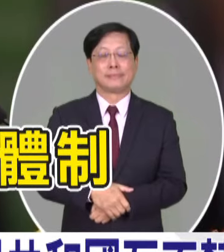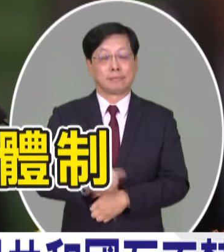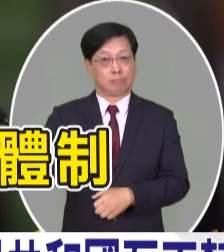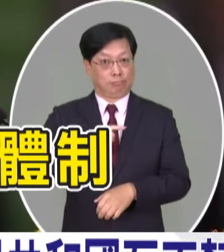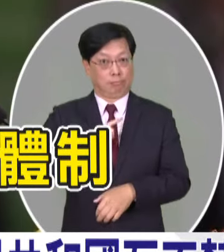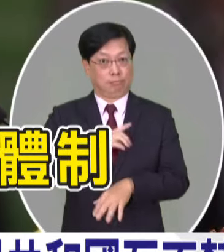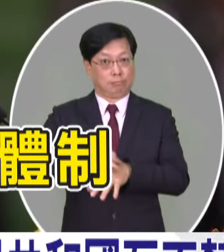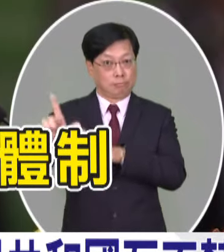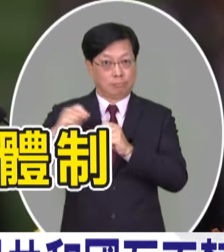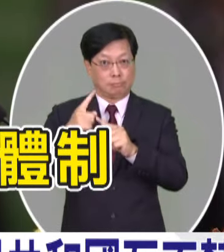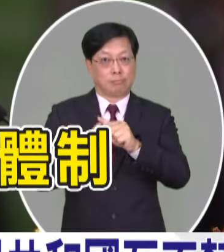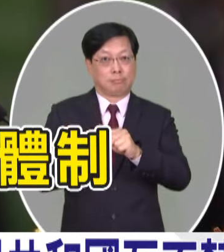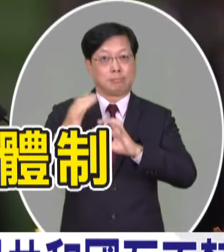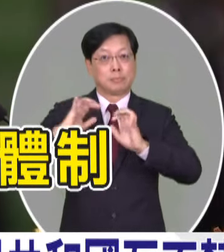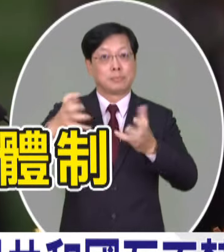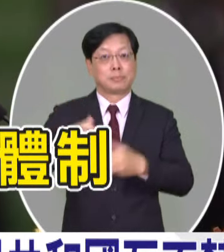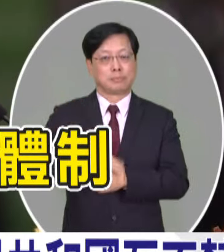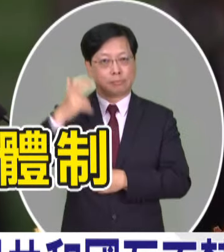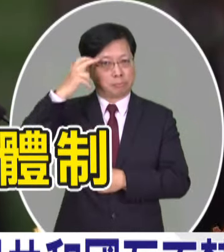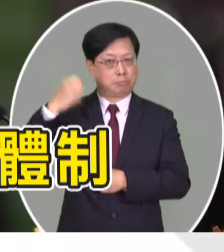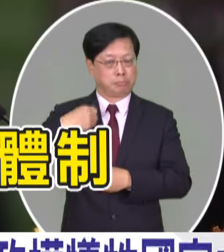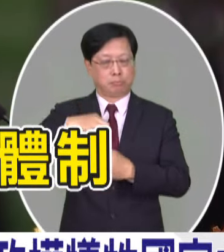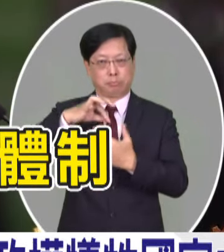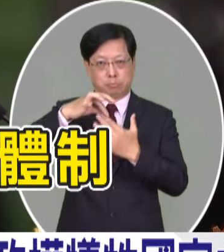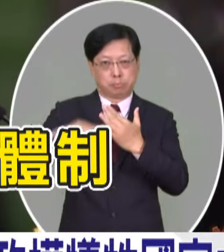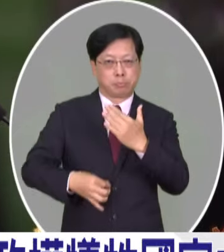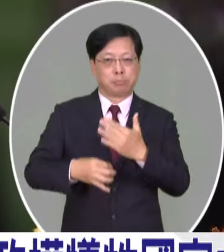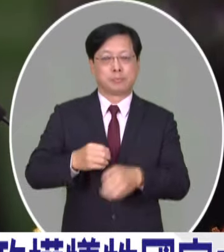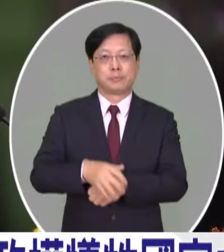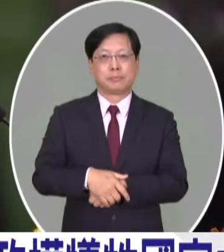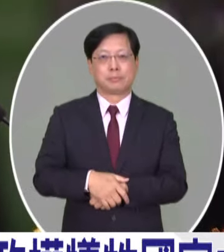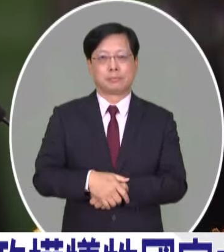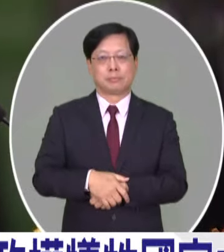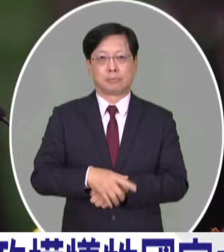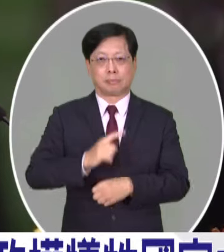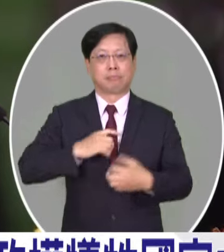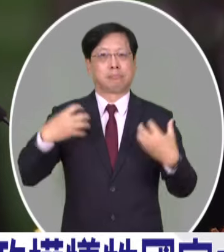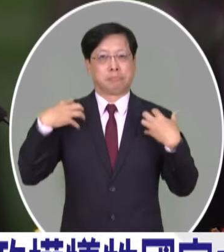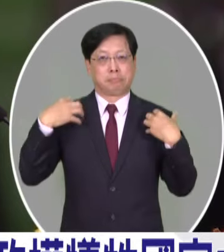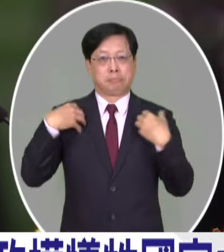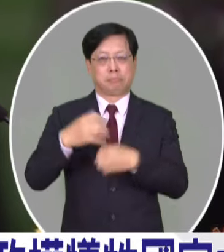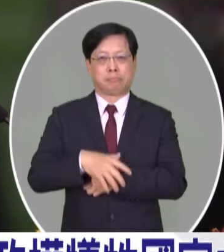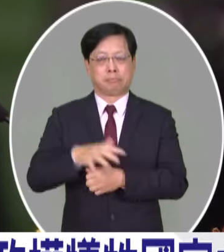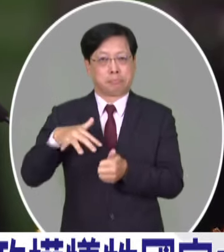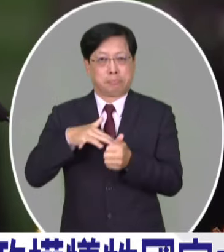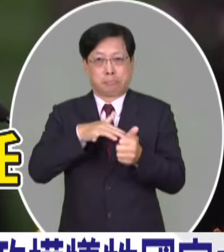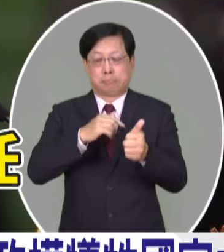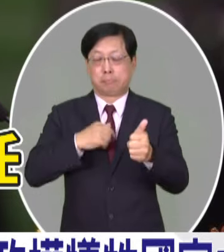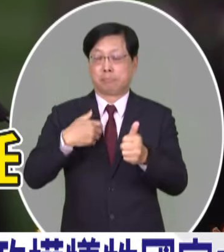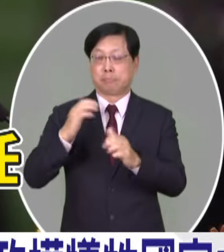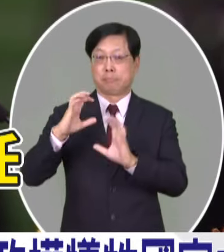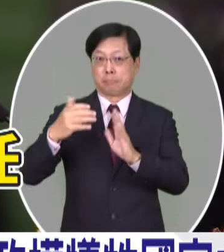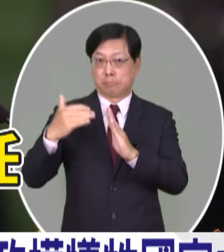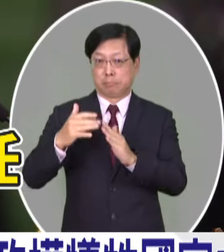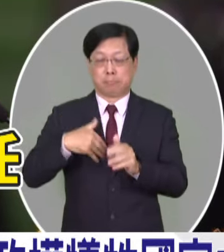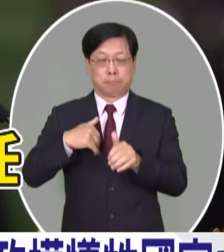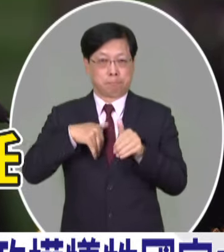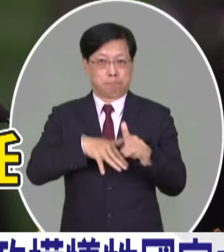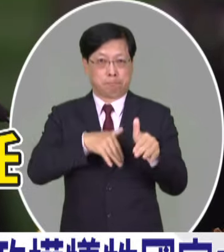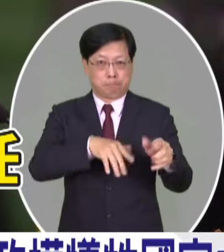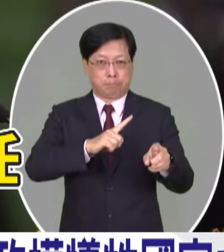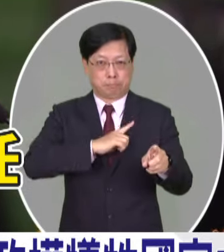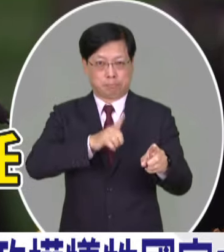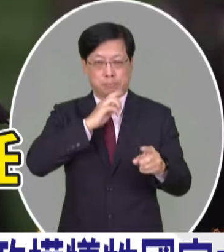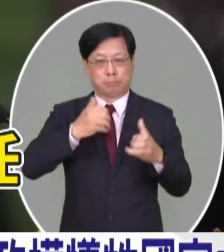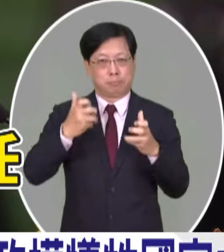将依据中华民国宪政体制，肩负起带领国家勇往前进